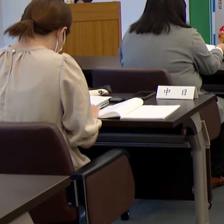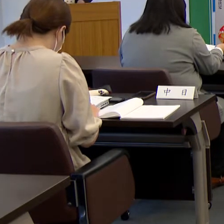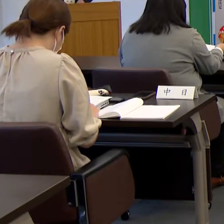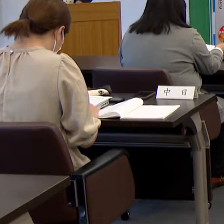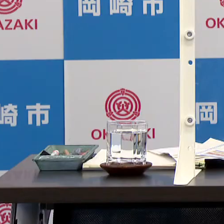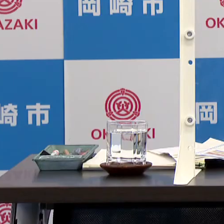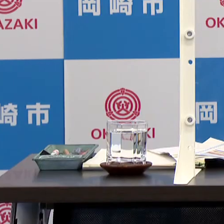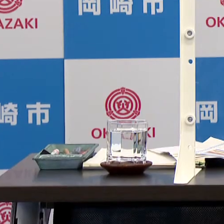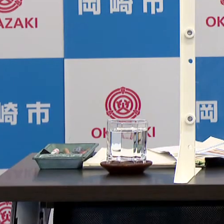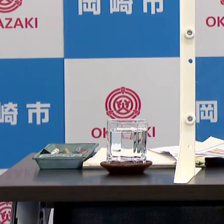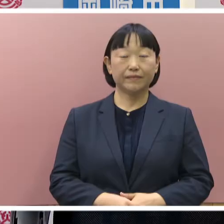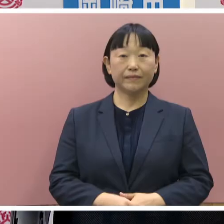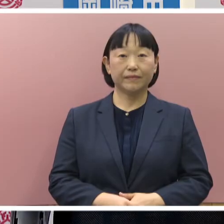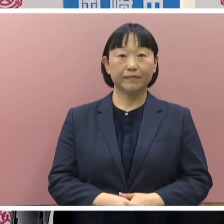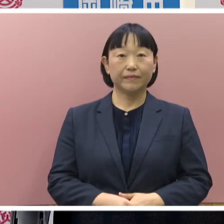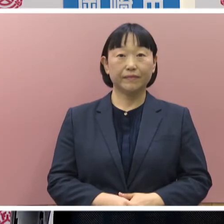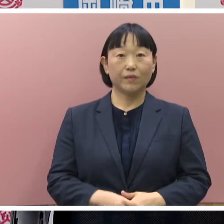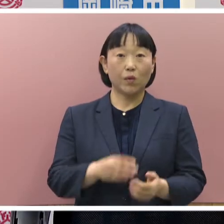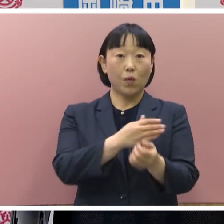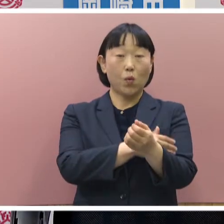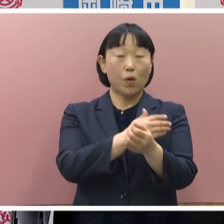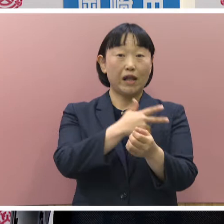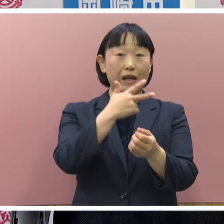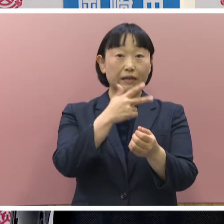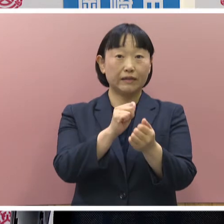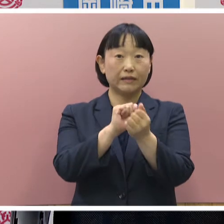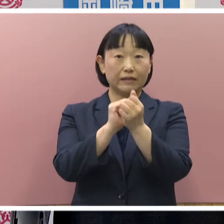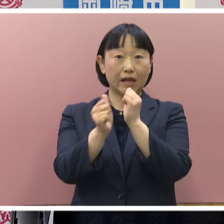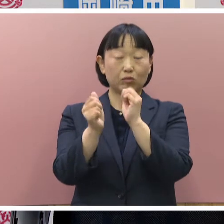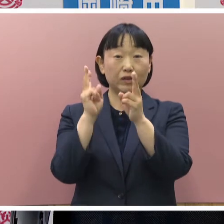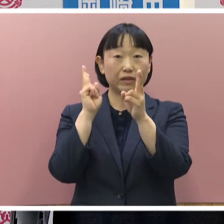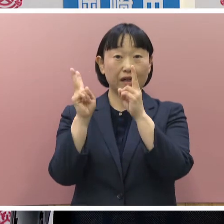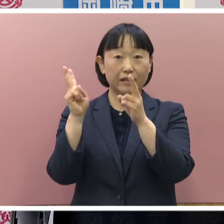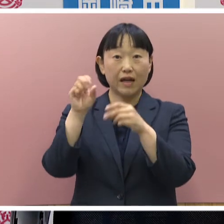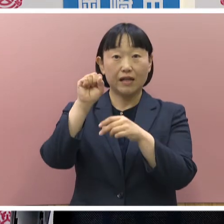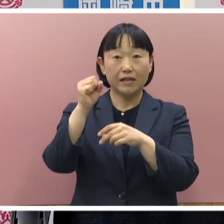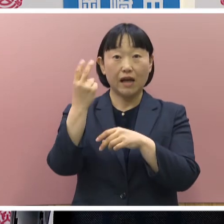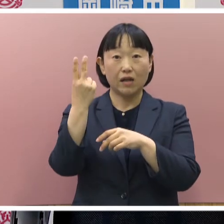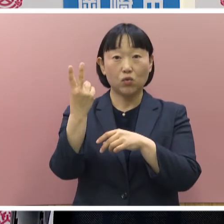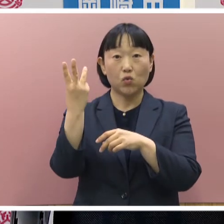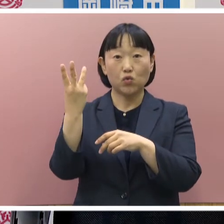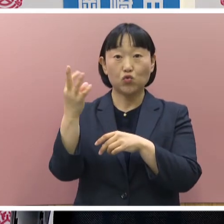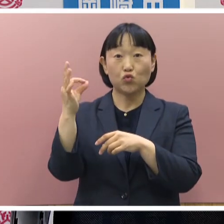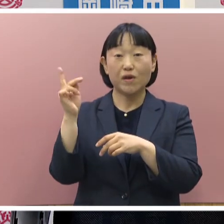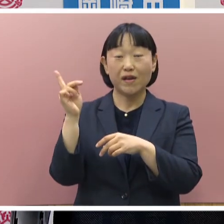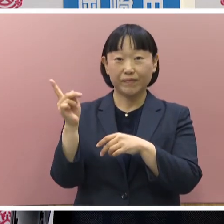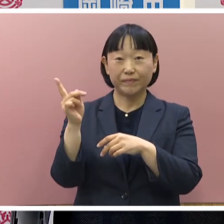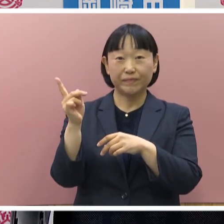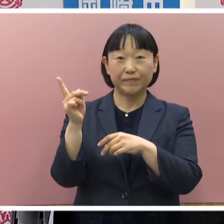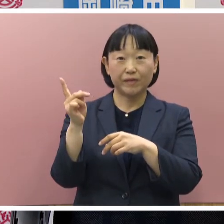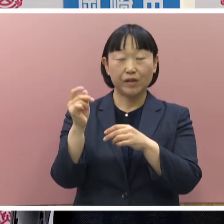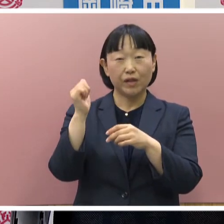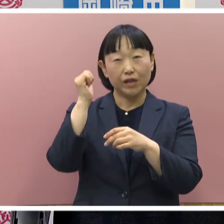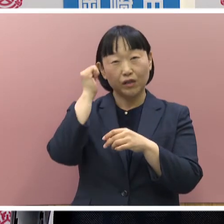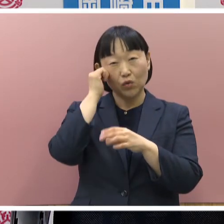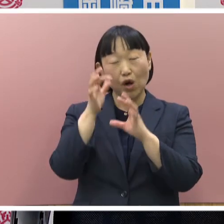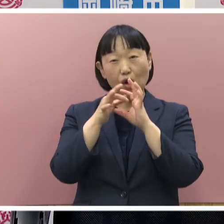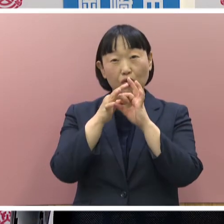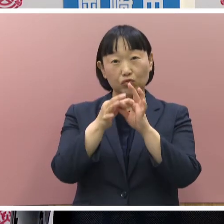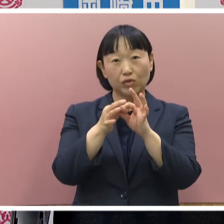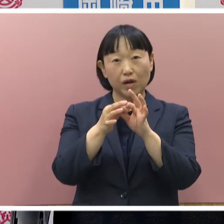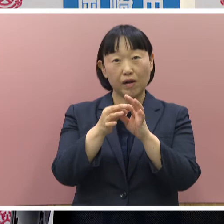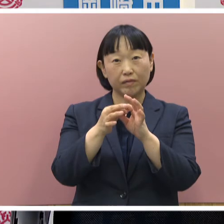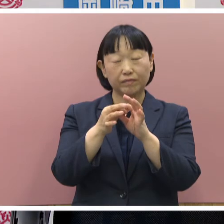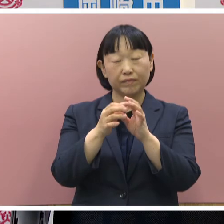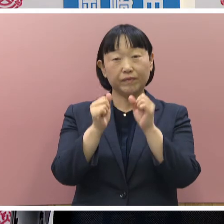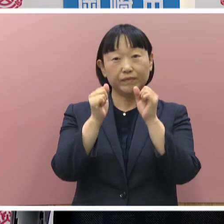。 本市と株式会社里夢は、宿泊につながる滞在型観光事業の一